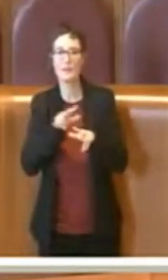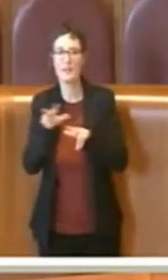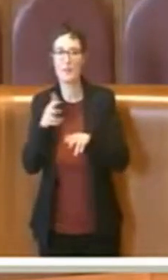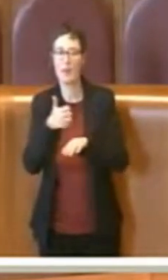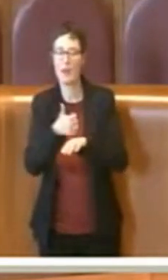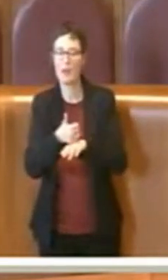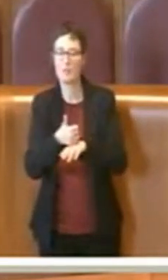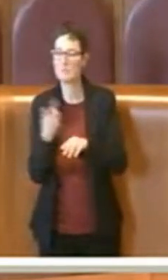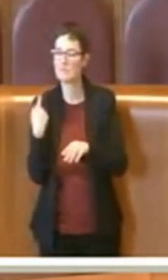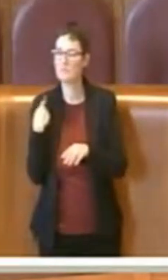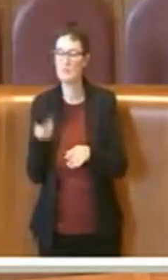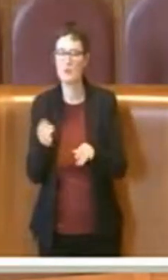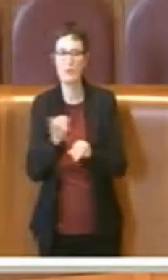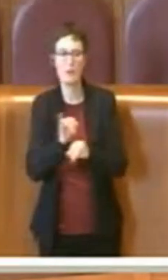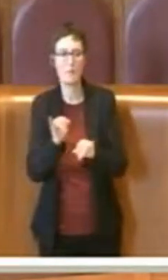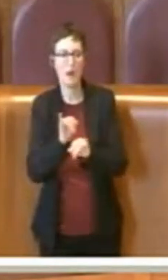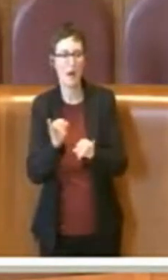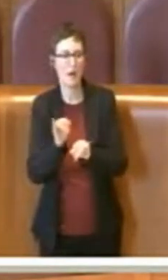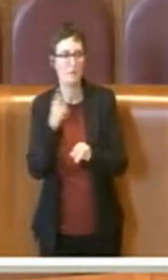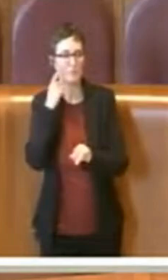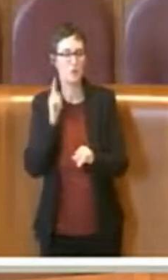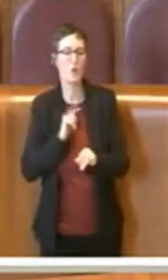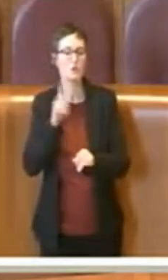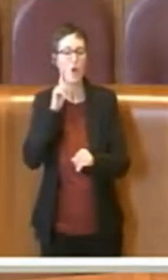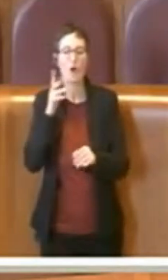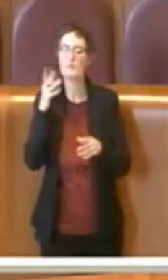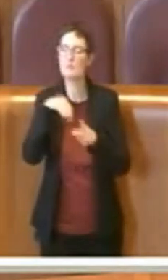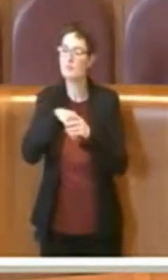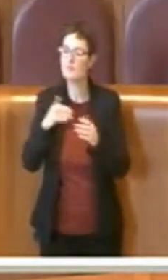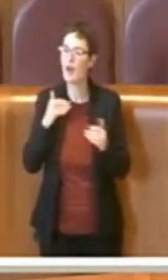all'interno di altre amministrazioni locali. Questo